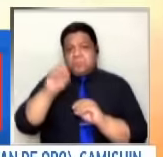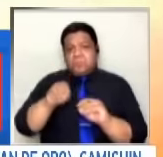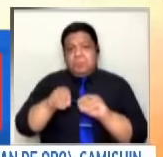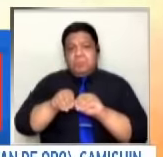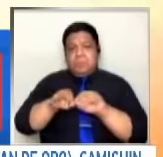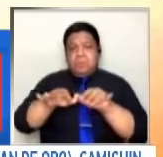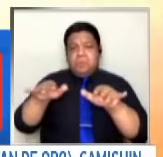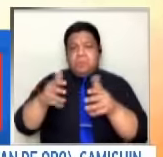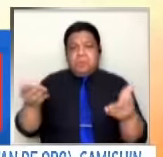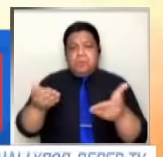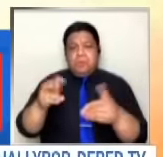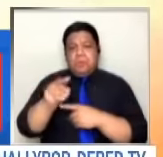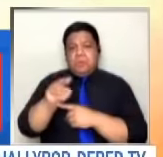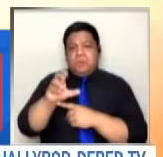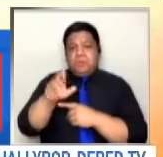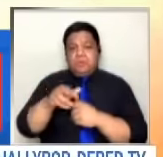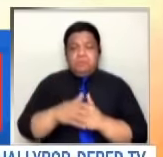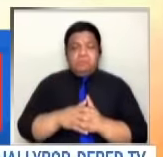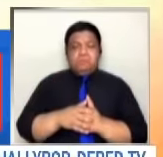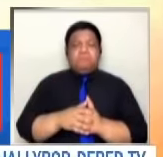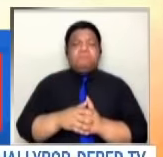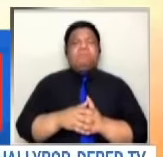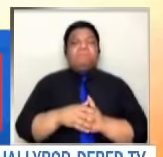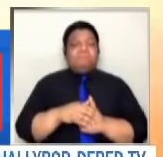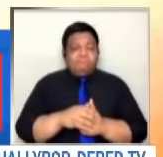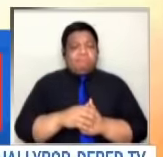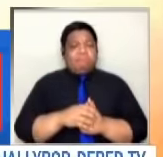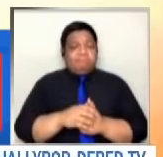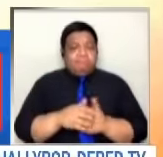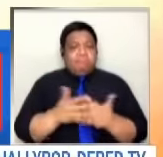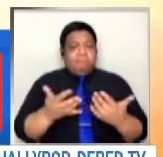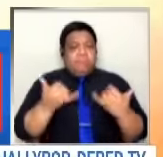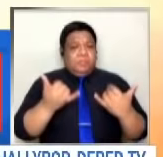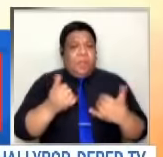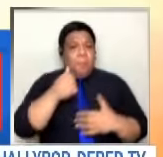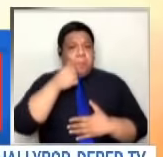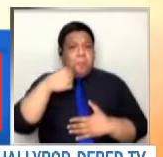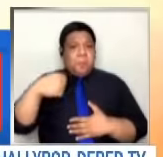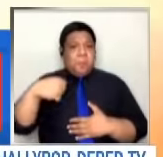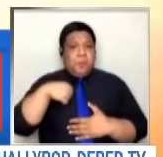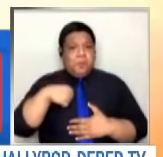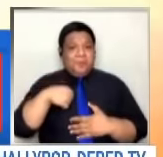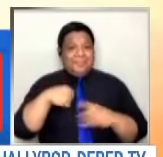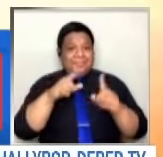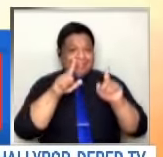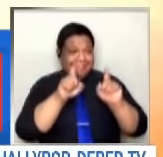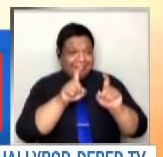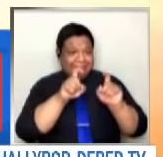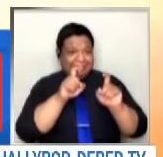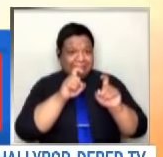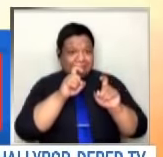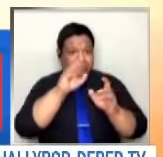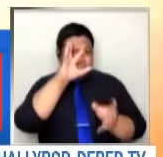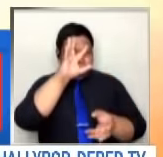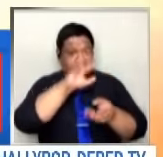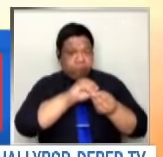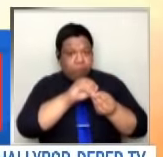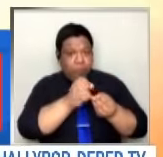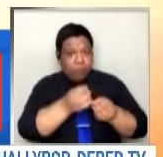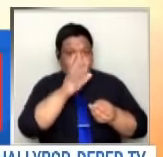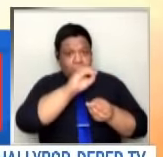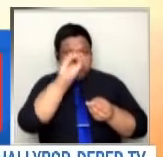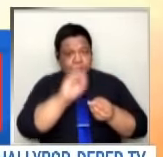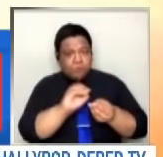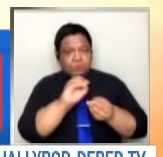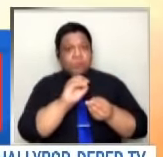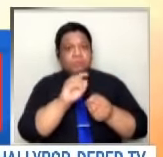plus. Yung taas po ng positivity rate natin kahapon, nasa 18%. Ibig sabihin po, kulang talaga sa testing. Ano, ano